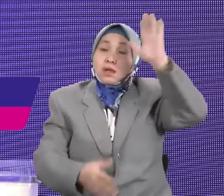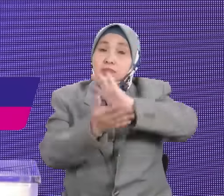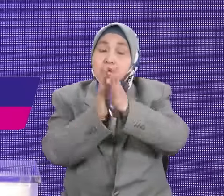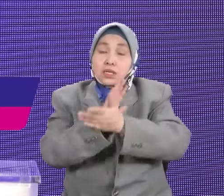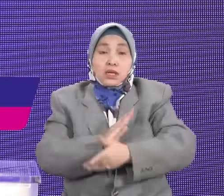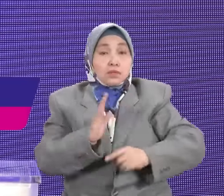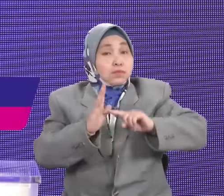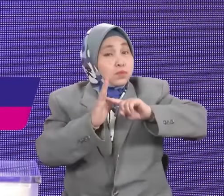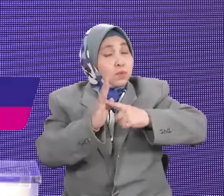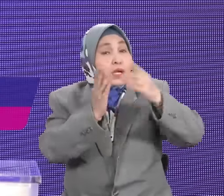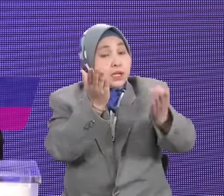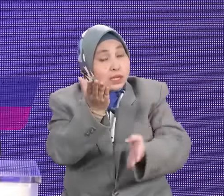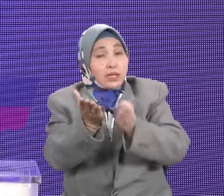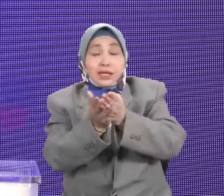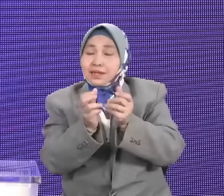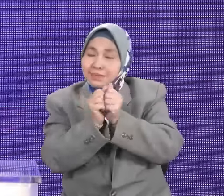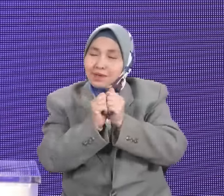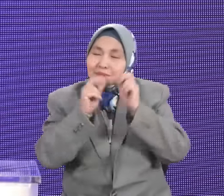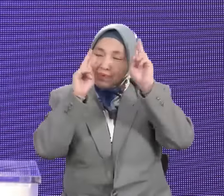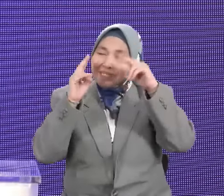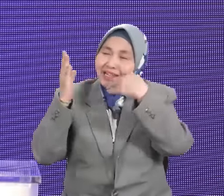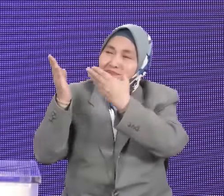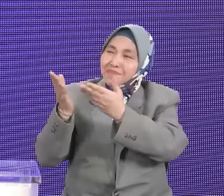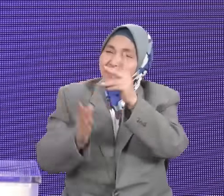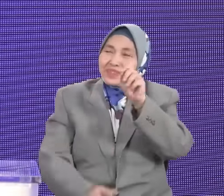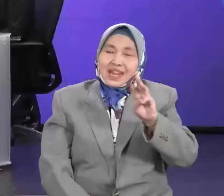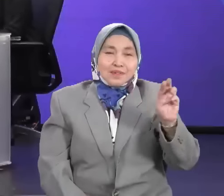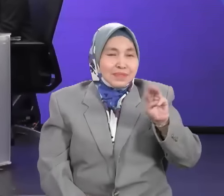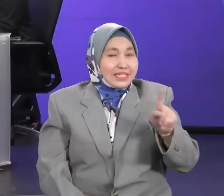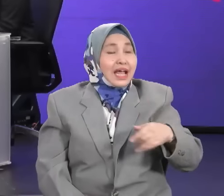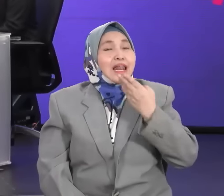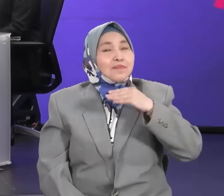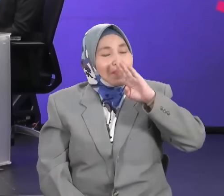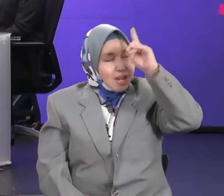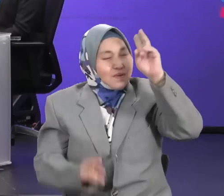Hidayah dan kita bersama al-fatil Ustaz Tarmizi Abdurrahman Alhamdulillah